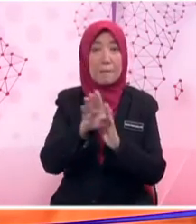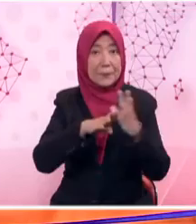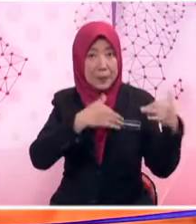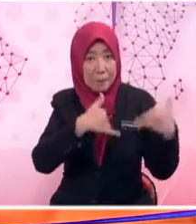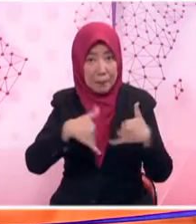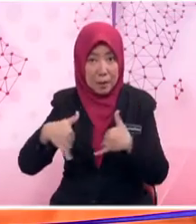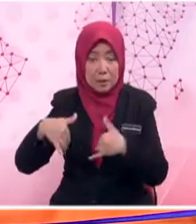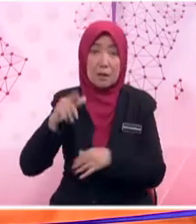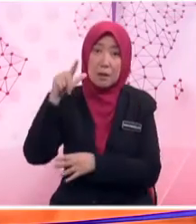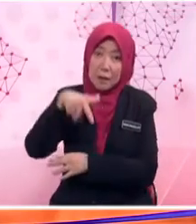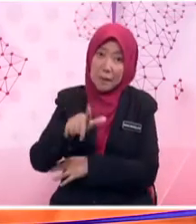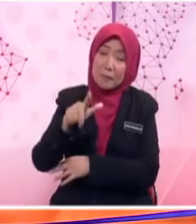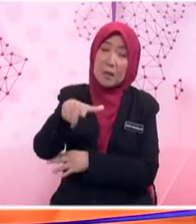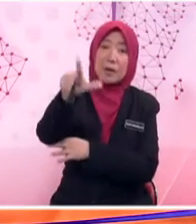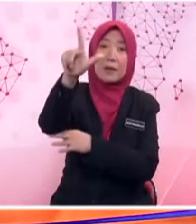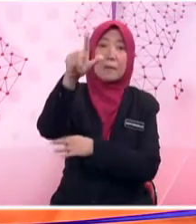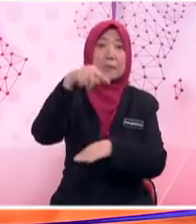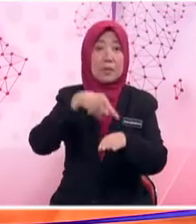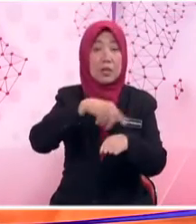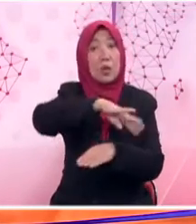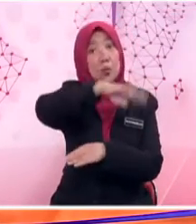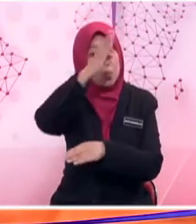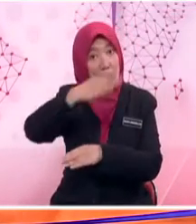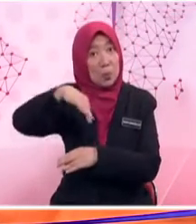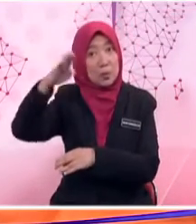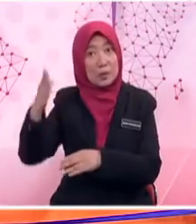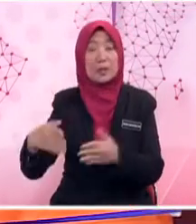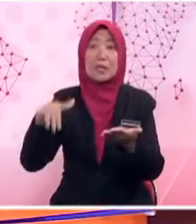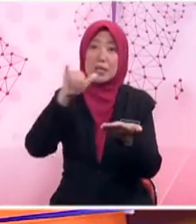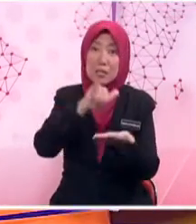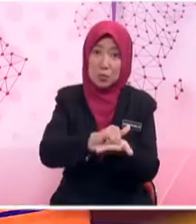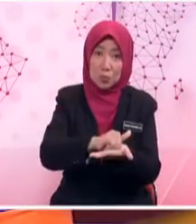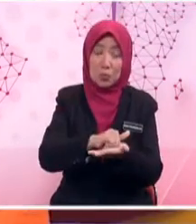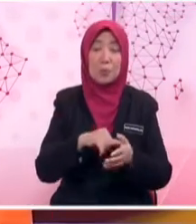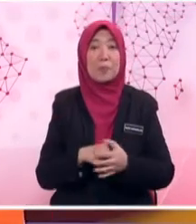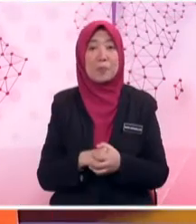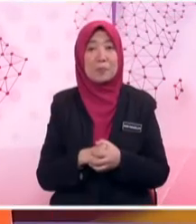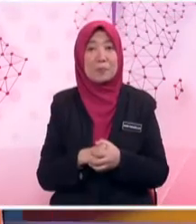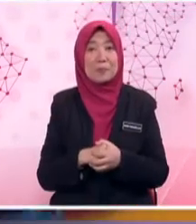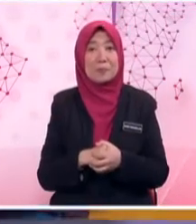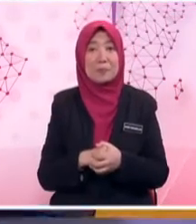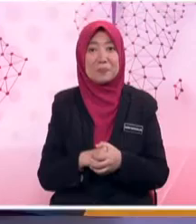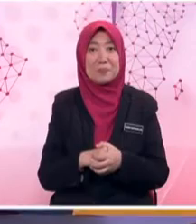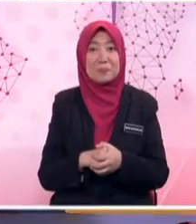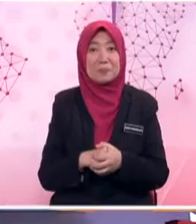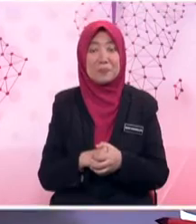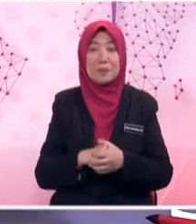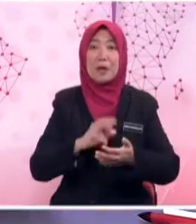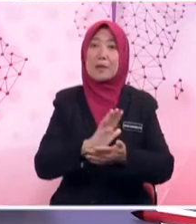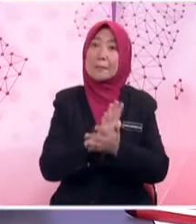adalah predikat. Menerangkan lima orang budak tu buat apa ya? Betul lah.